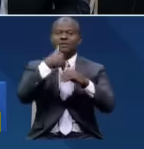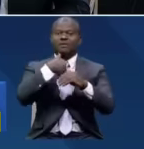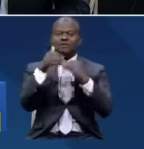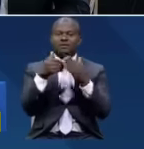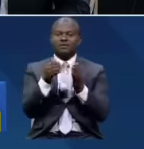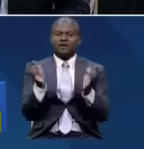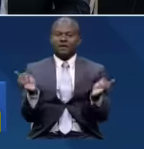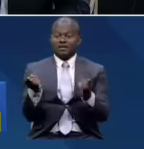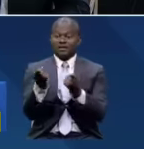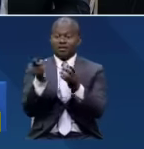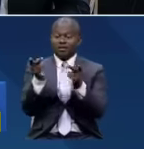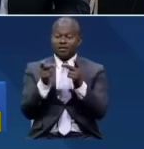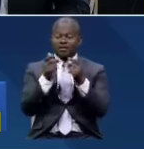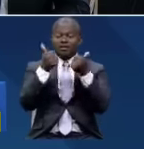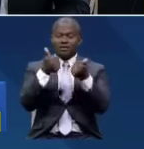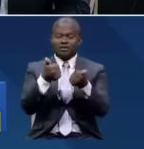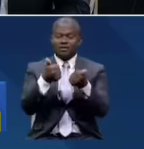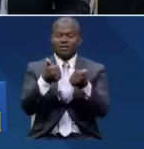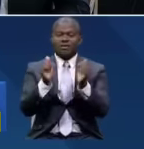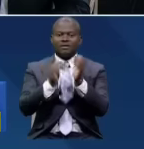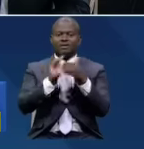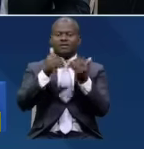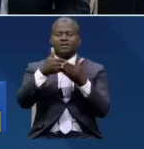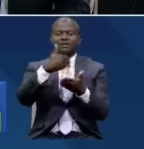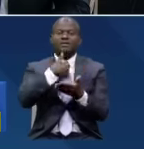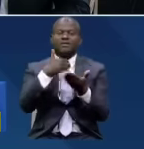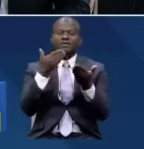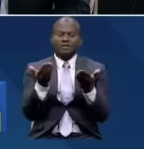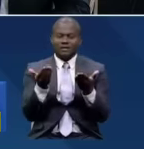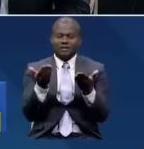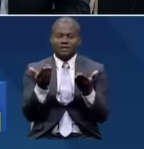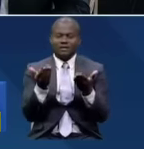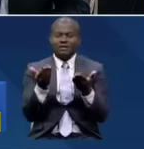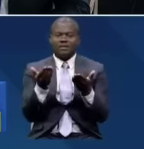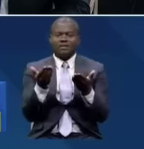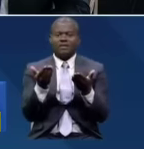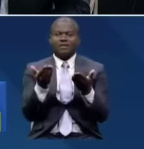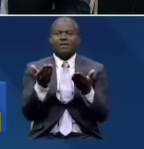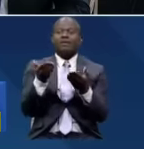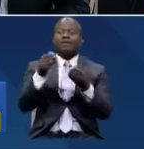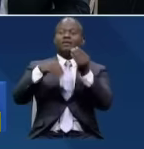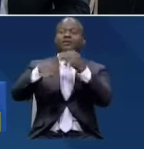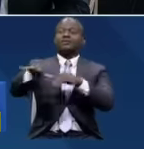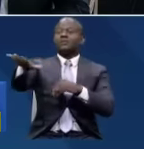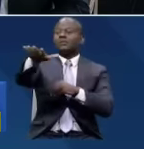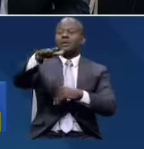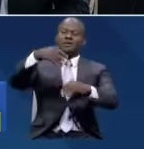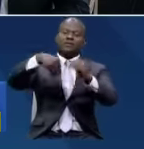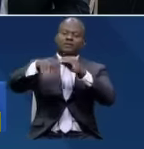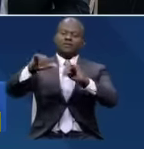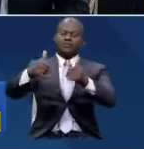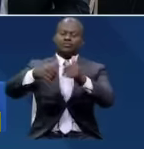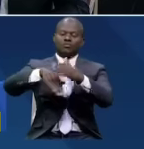yirengagije ibiza twahuye nabyo akabishyiramo ingufu yego murakoze